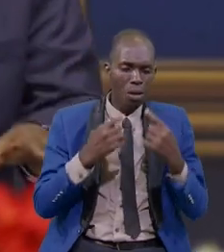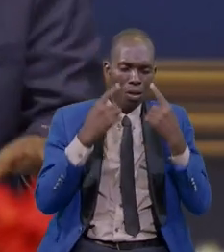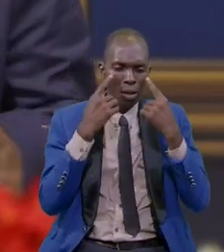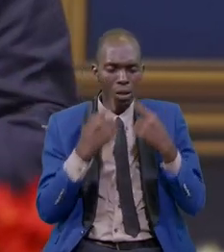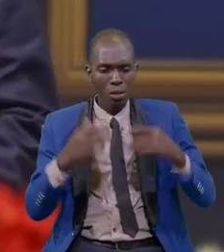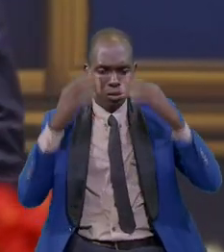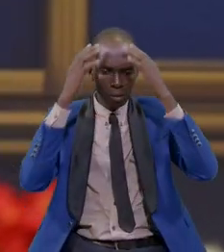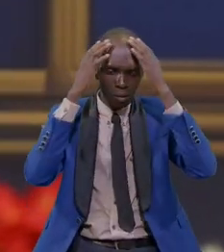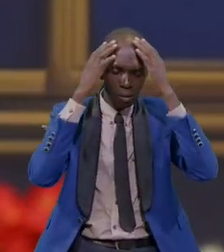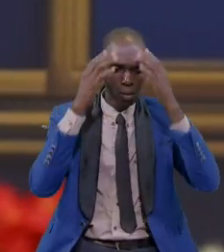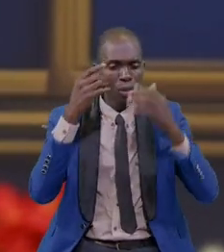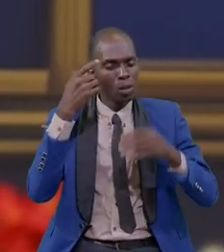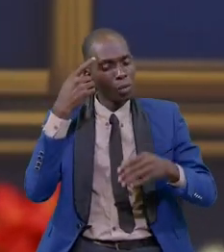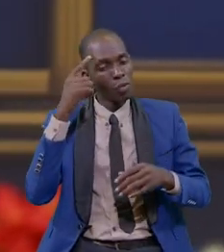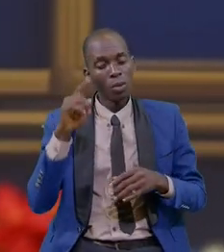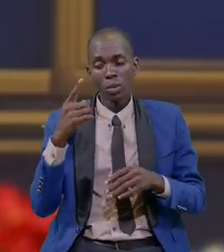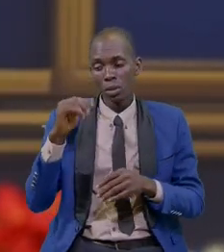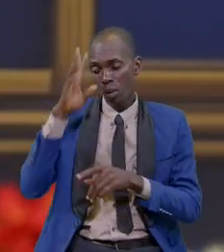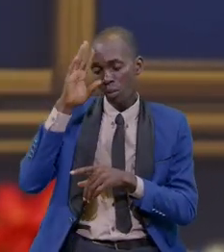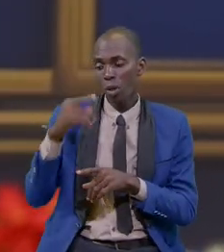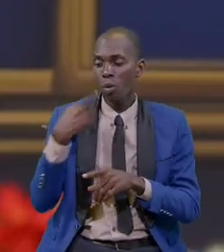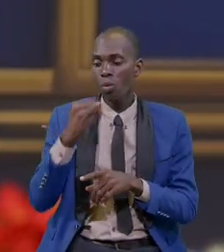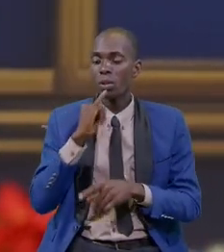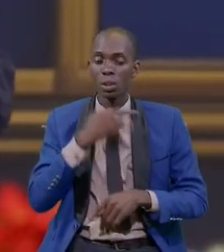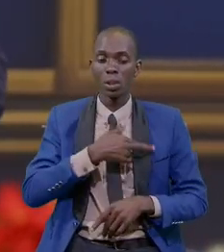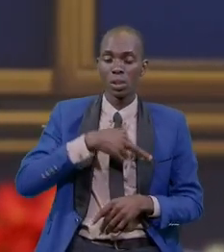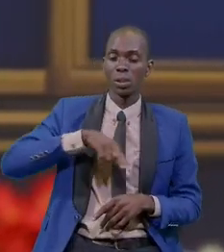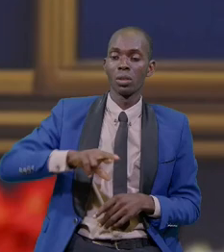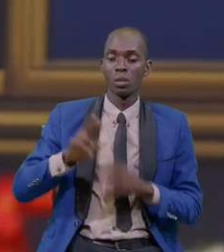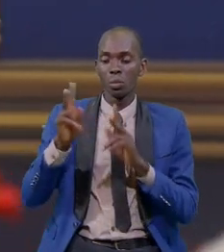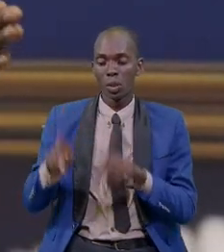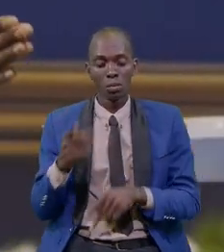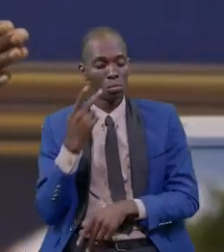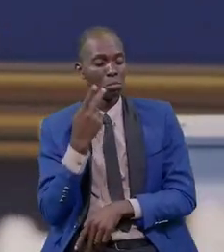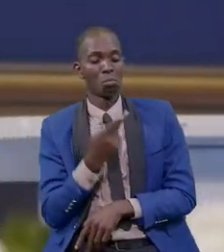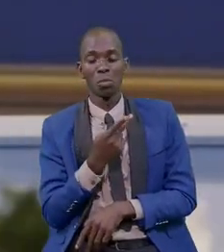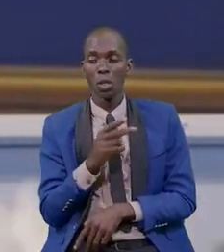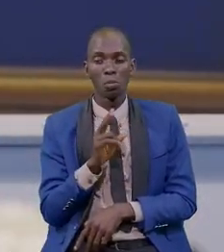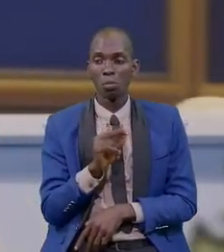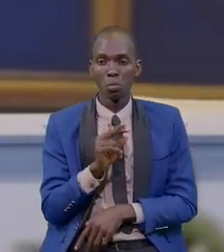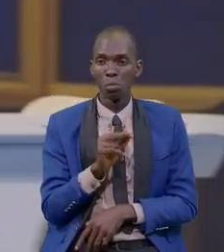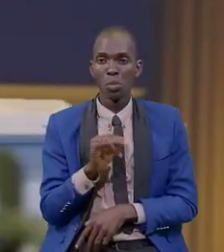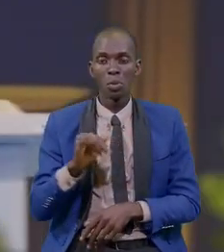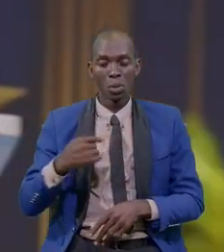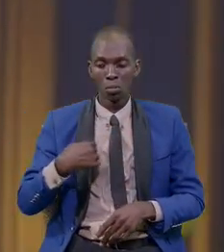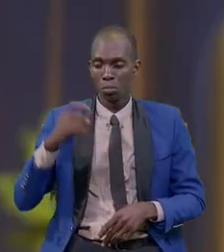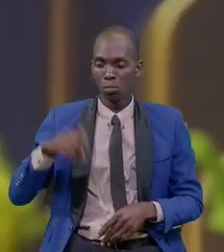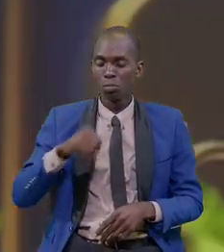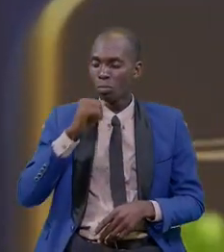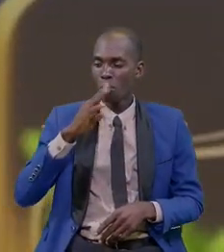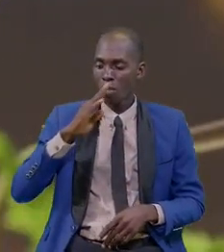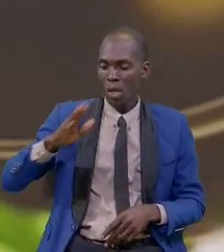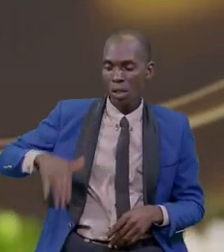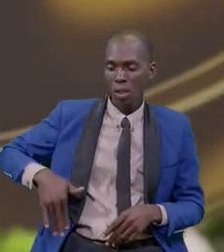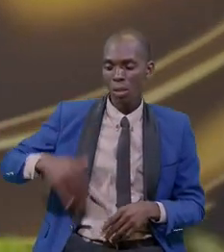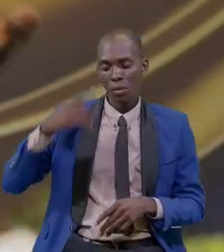têtes. Mais l'homme religieux, il voit cela, et cela ne lui dit rien. Il ne doit pas être en retard pour le